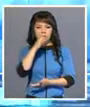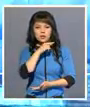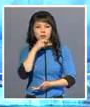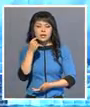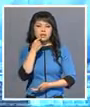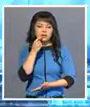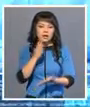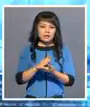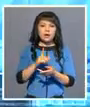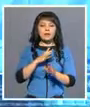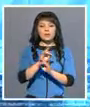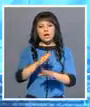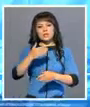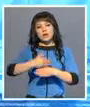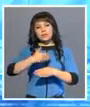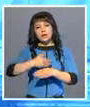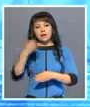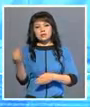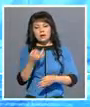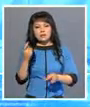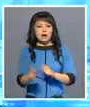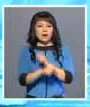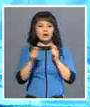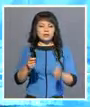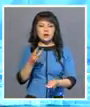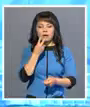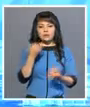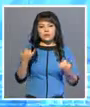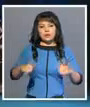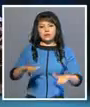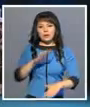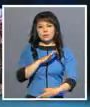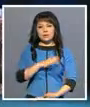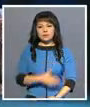тілінде синхронды аудармамен қойылған спектакль өз жаңашылығымен таң қалдырды.